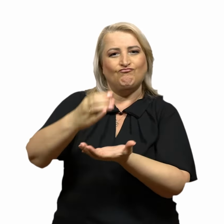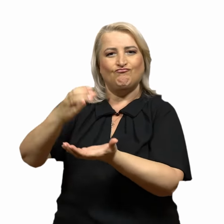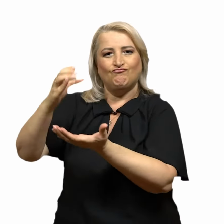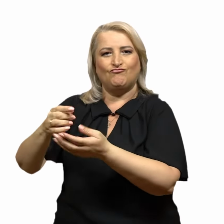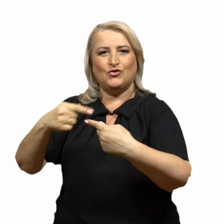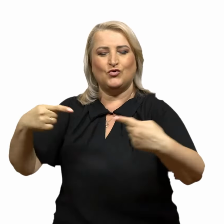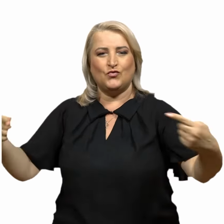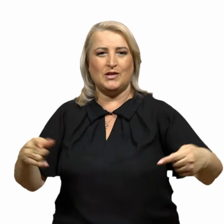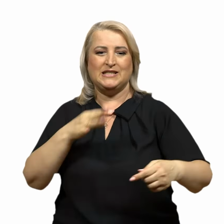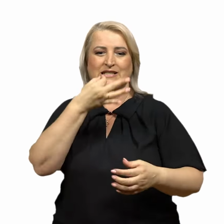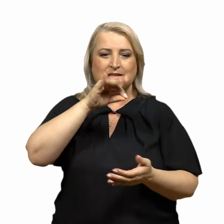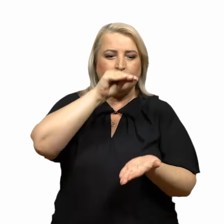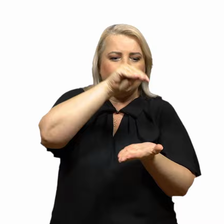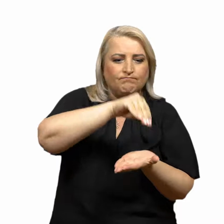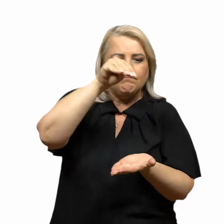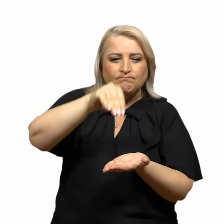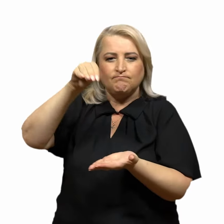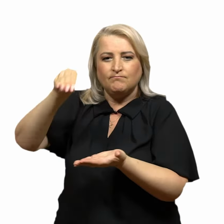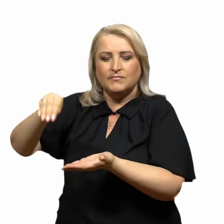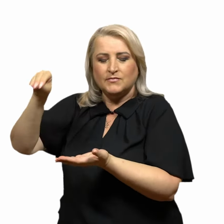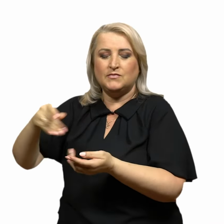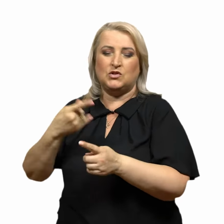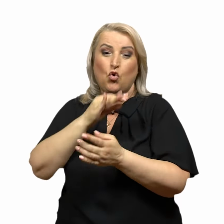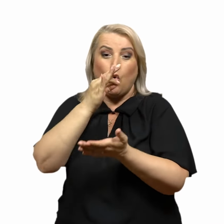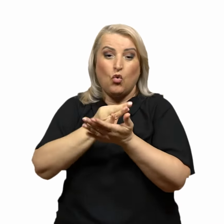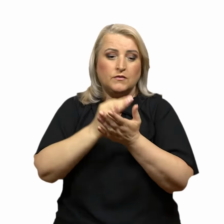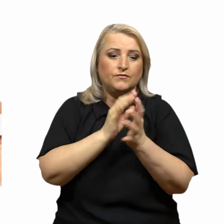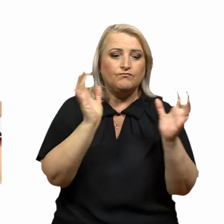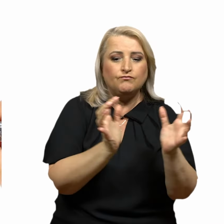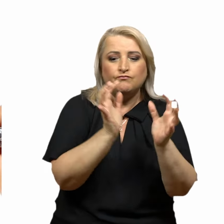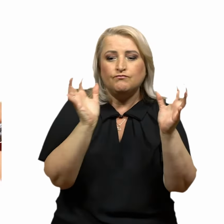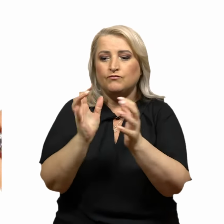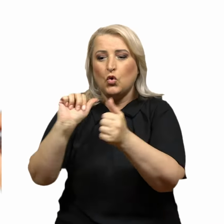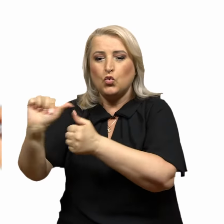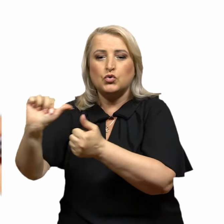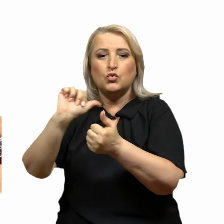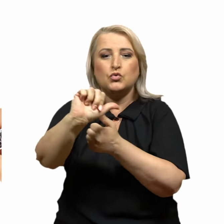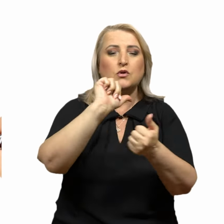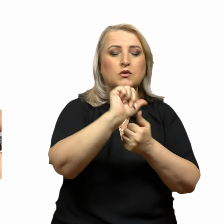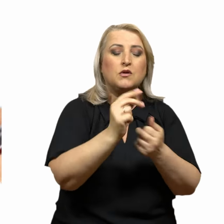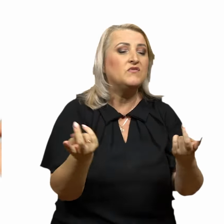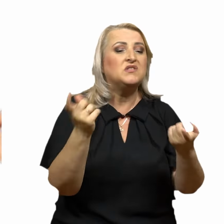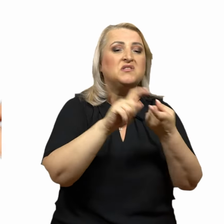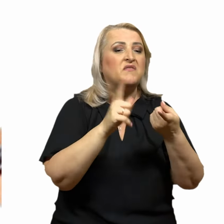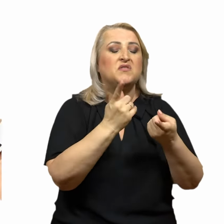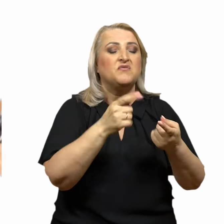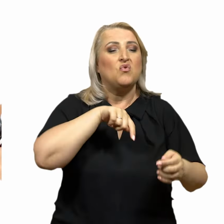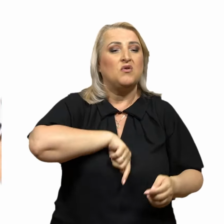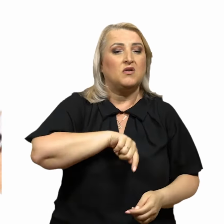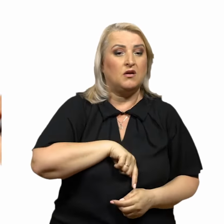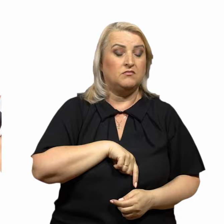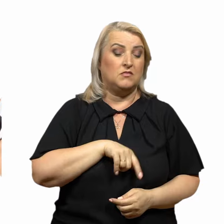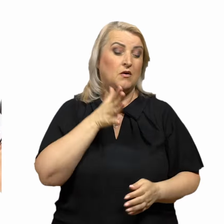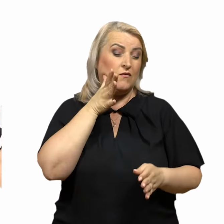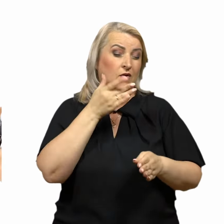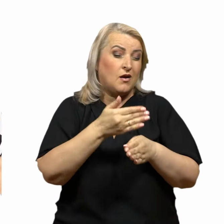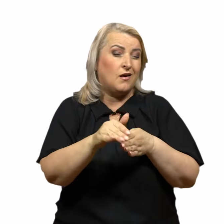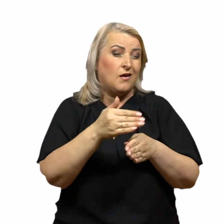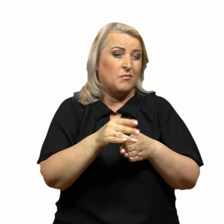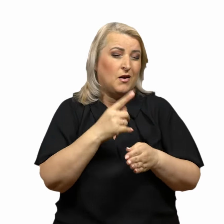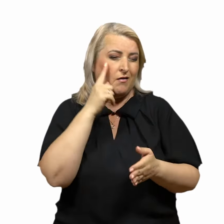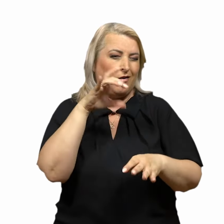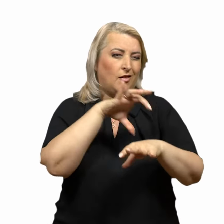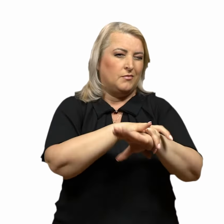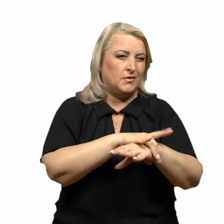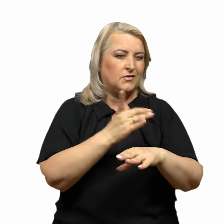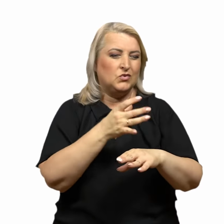tipuri de semințe și responsabilitatea să le îngrijești pe fiecare în parte în funcție de instrucțiunile de pe plic. În timp, vei observa că nu toate